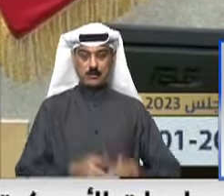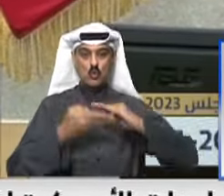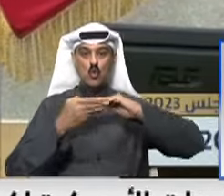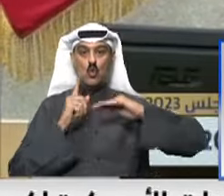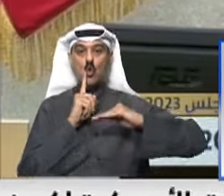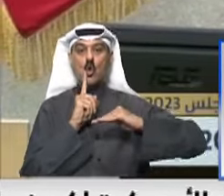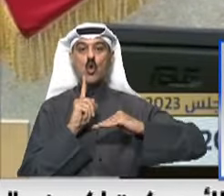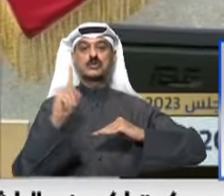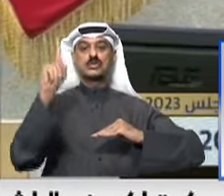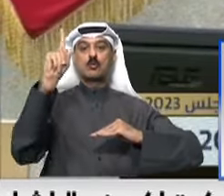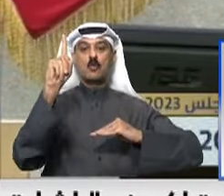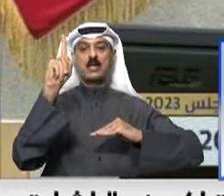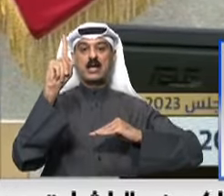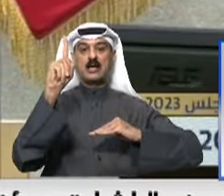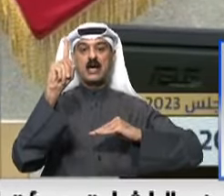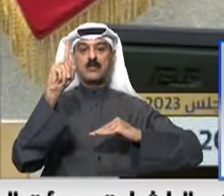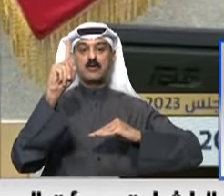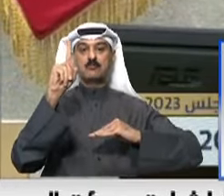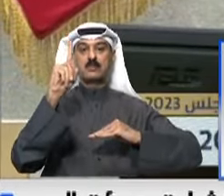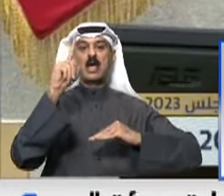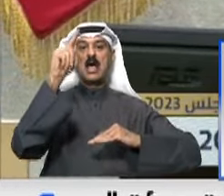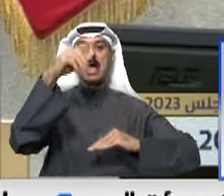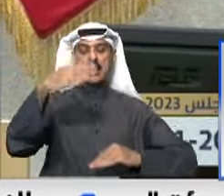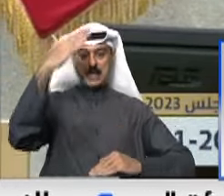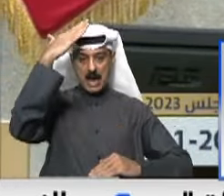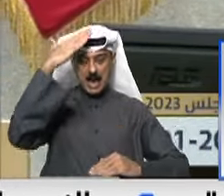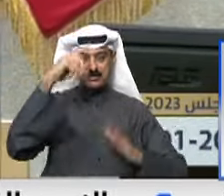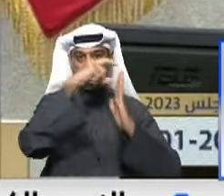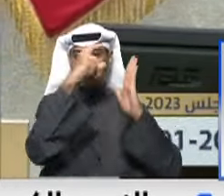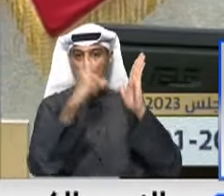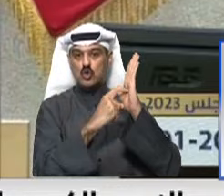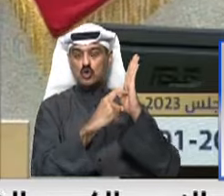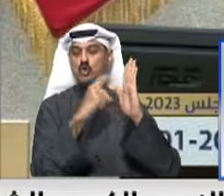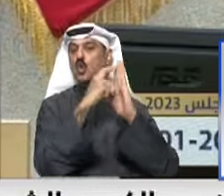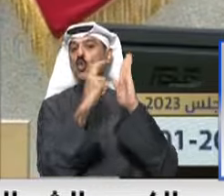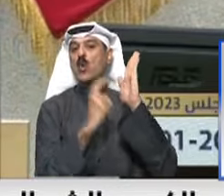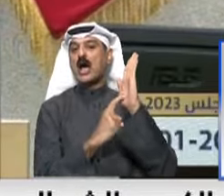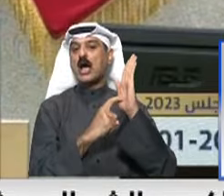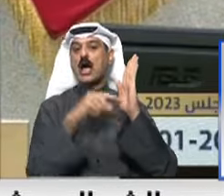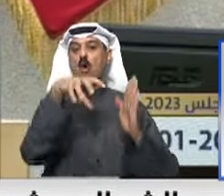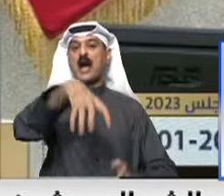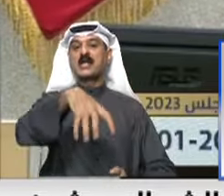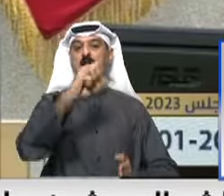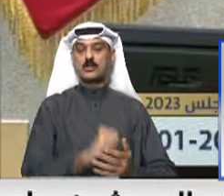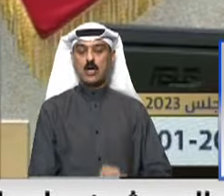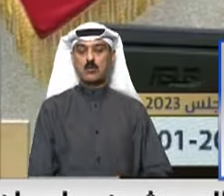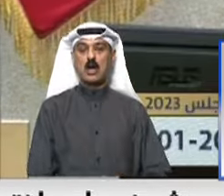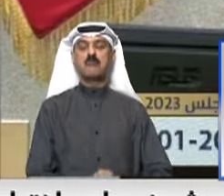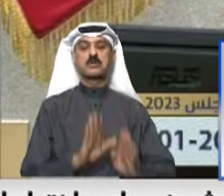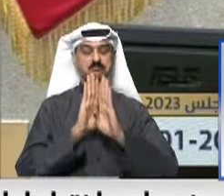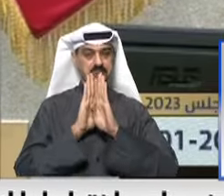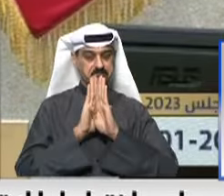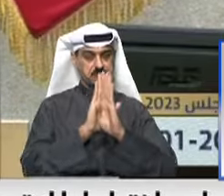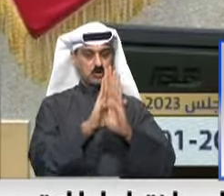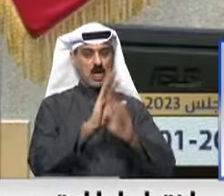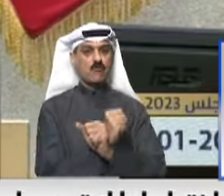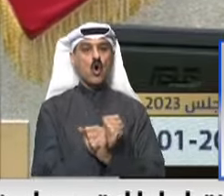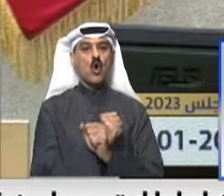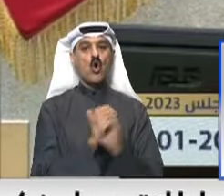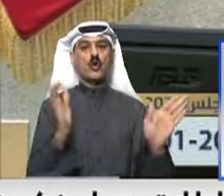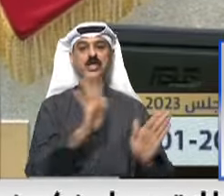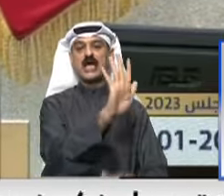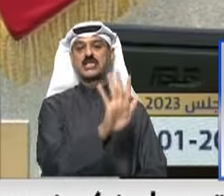بالله العظيم ان احترم الدستور وقوانين الدوله وادود عن حريات الشعب